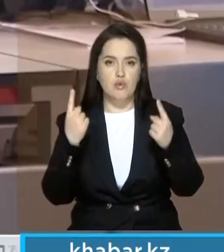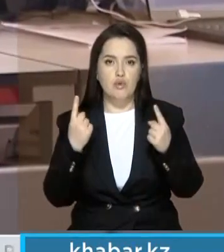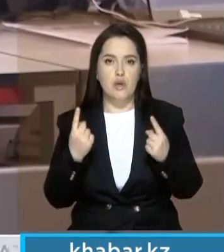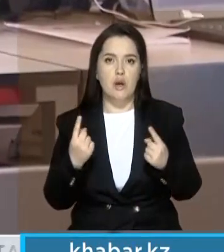компаниях